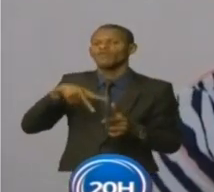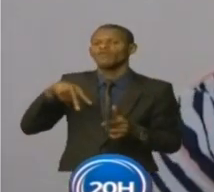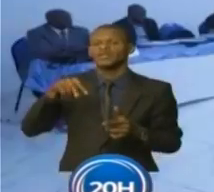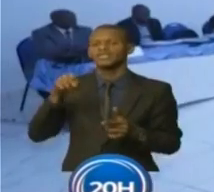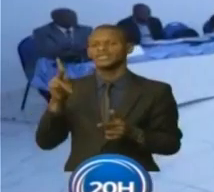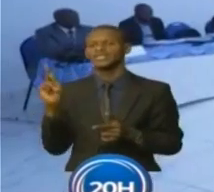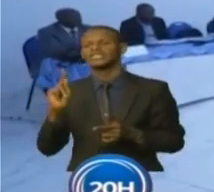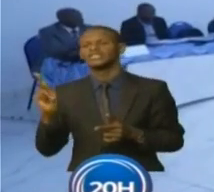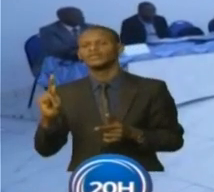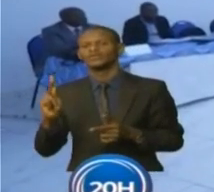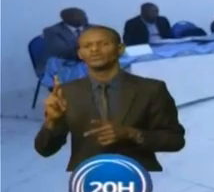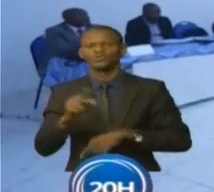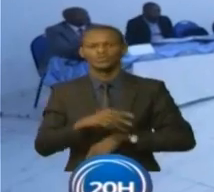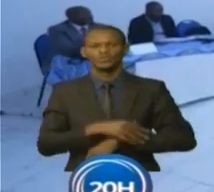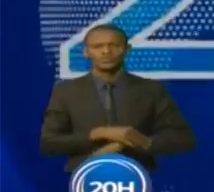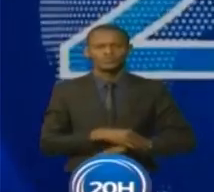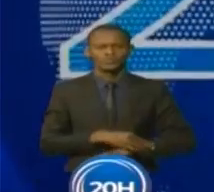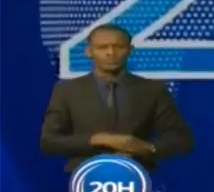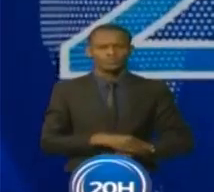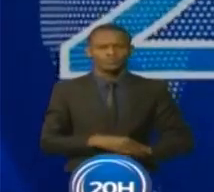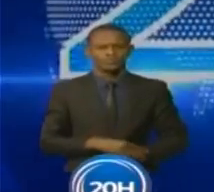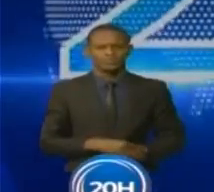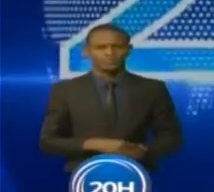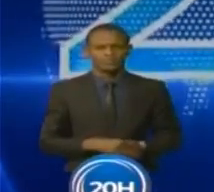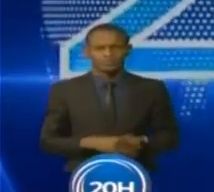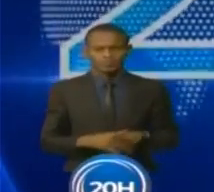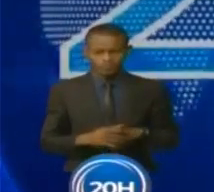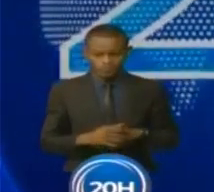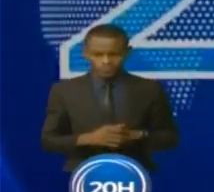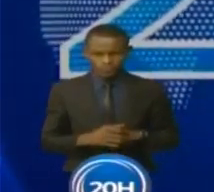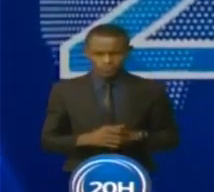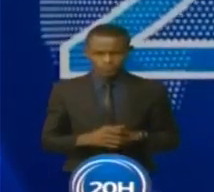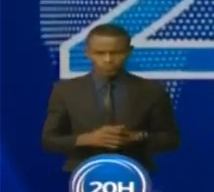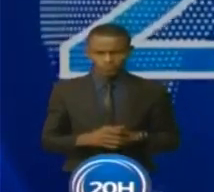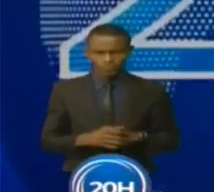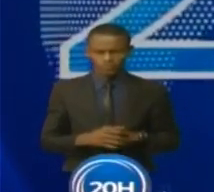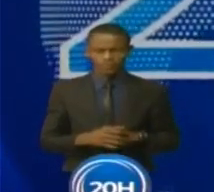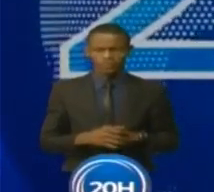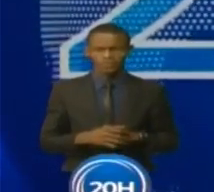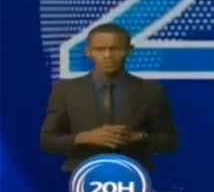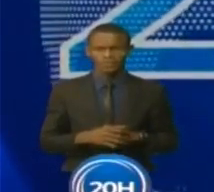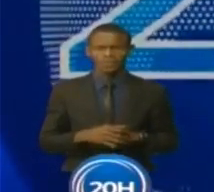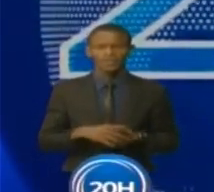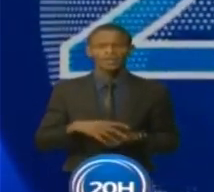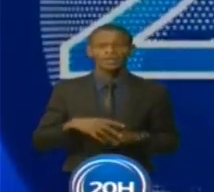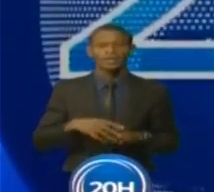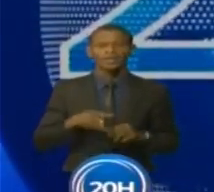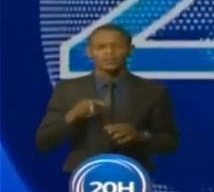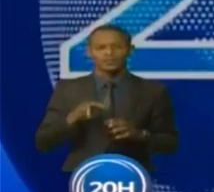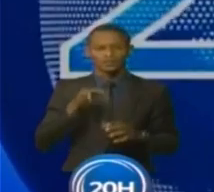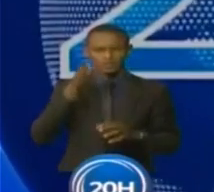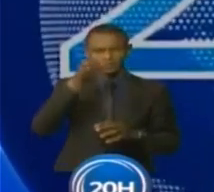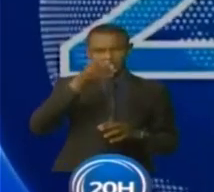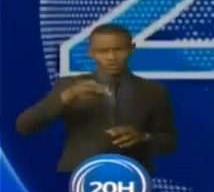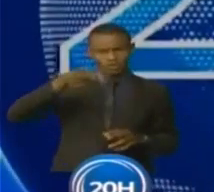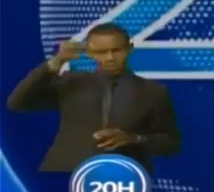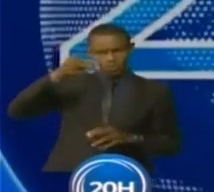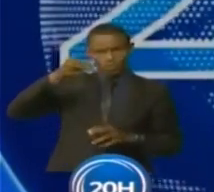compte 4000 victimes. À la Chambre haute du Parlement, la plénière de ce mercredi était consacrée